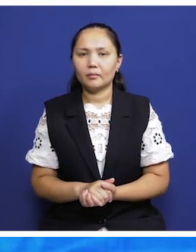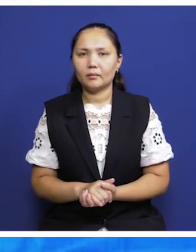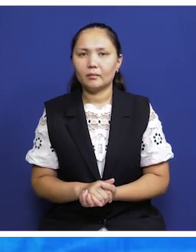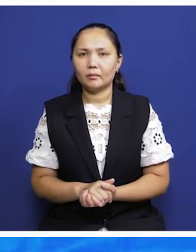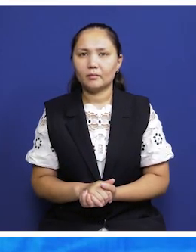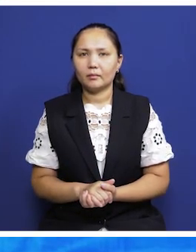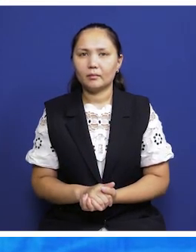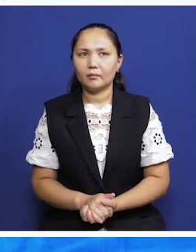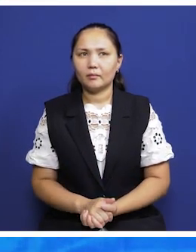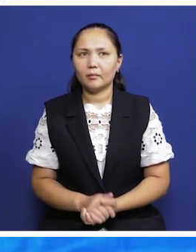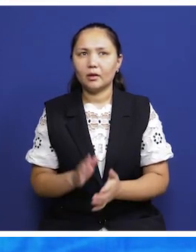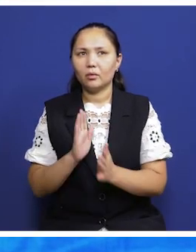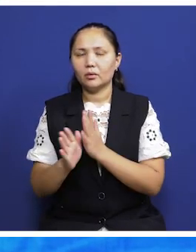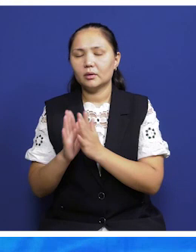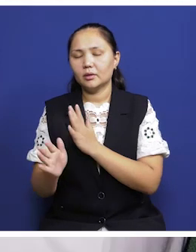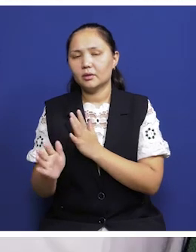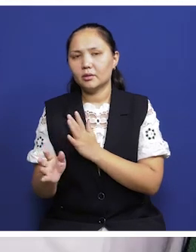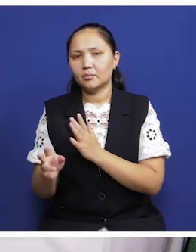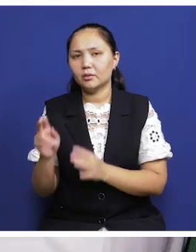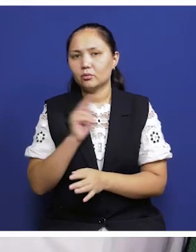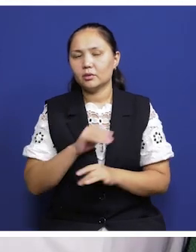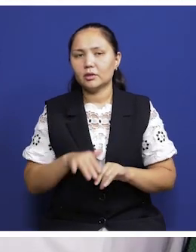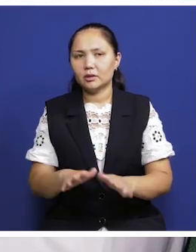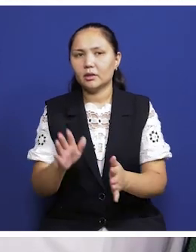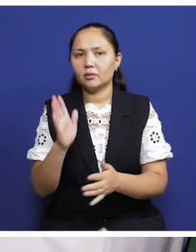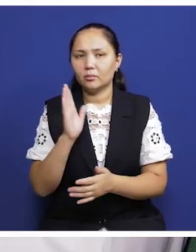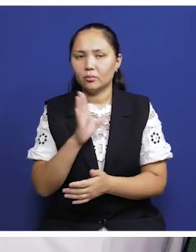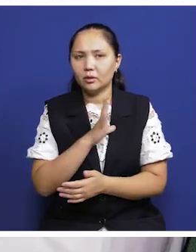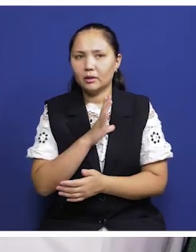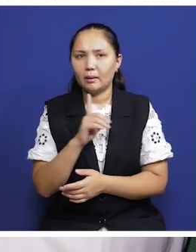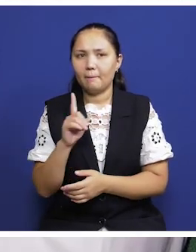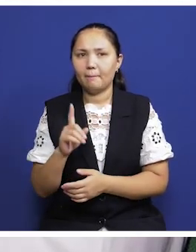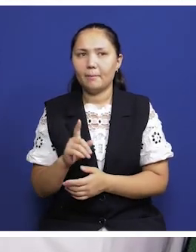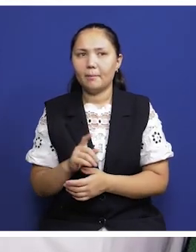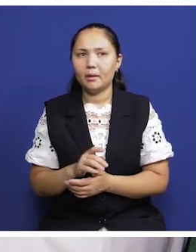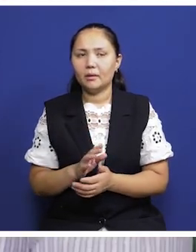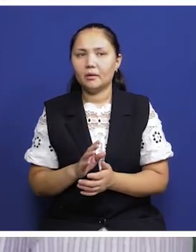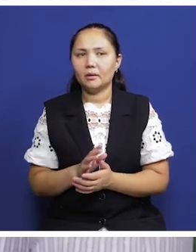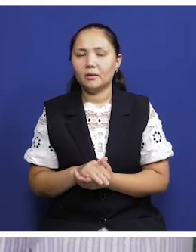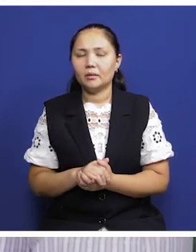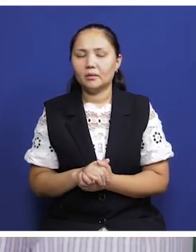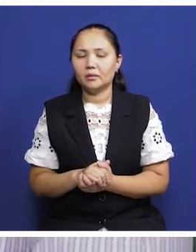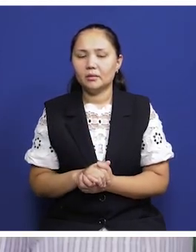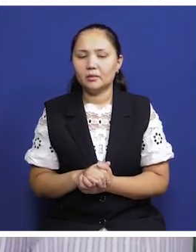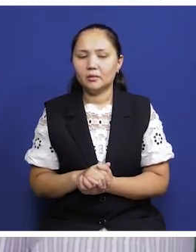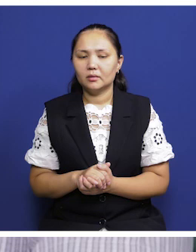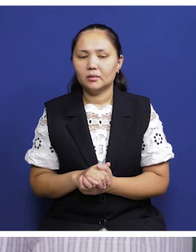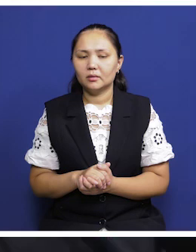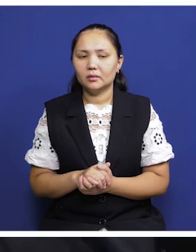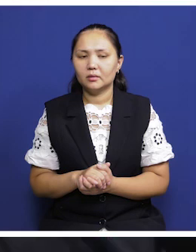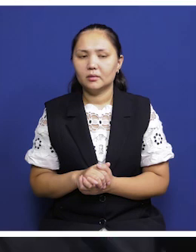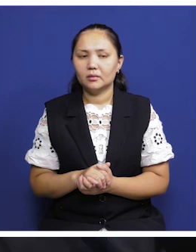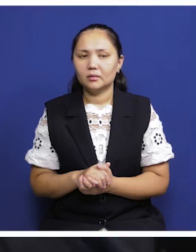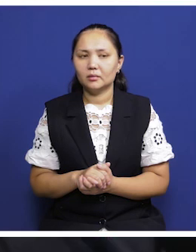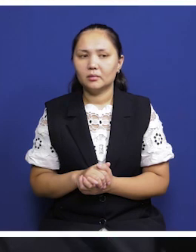бұл жұмыстар кезең-кезеңмен жүргізілетін болады. Бірінші кезекте жаңағы мүлдем су болмаған елді мекендерде параллельді